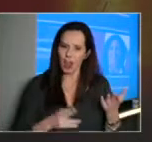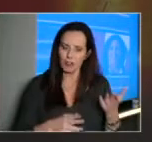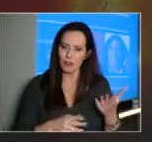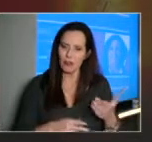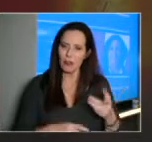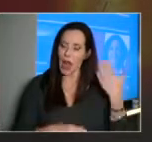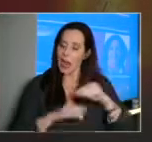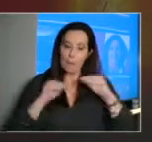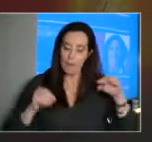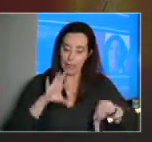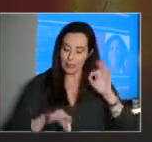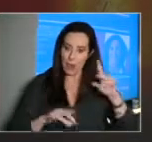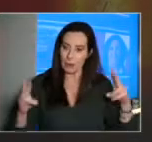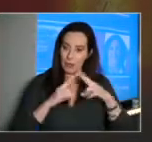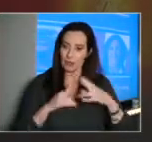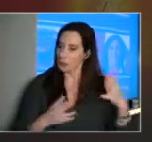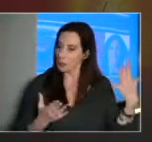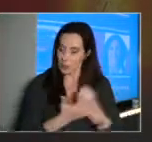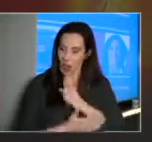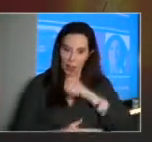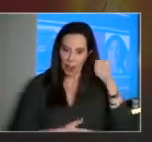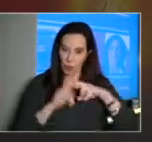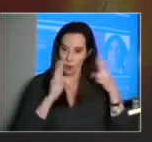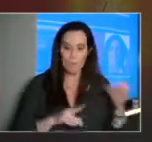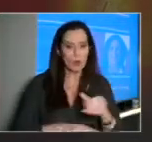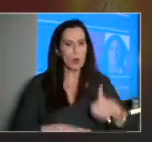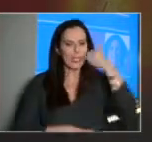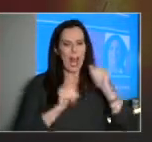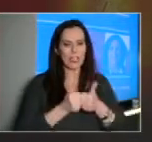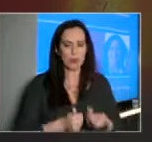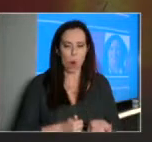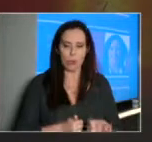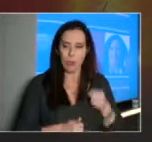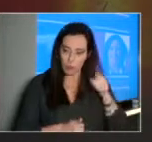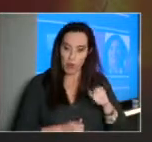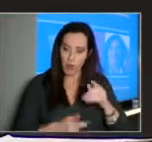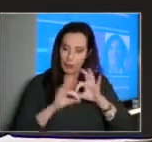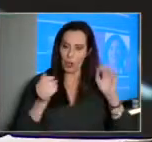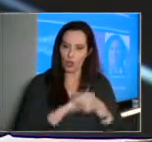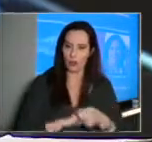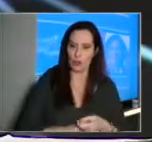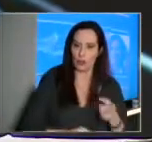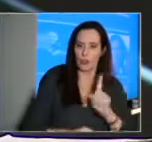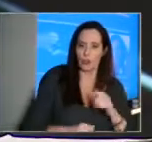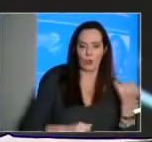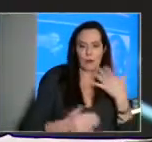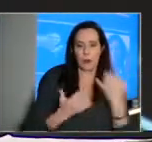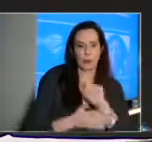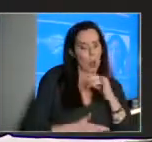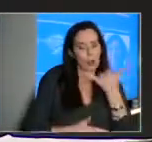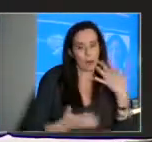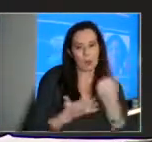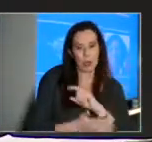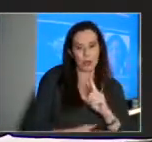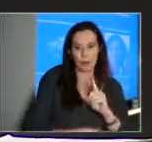לפורט היה מאמן נבחרת הרוגבי בצרפת, זכה באליפות העולם, מינו אותו לשר הספורט, ושם התחיל השינוי. זה לא תמיד מוצלח, זה לא תמיד